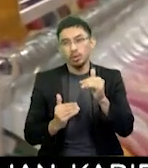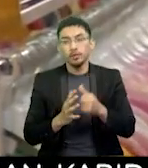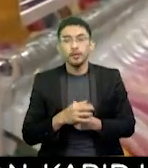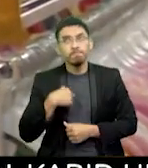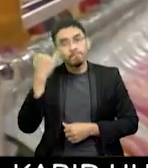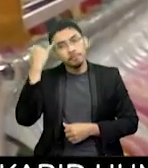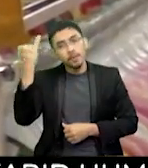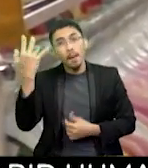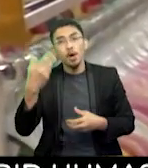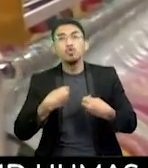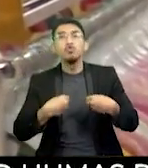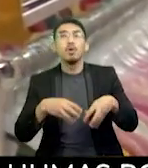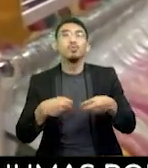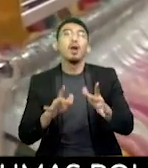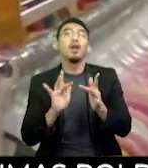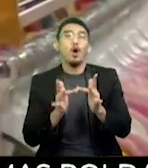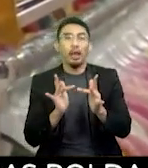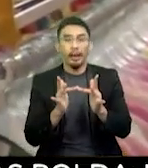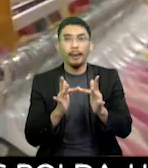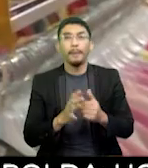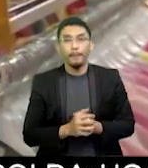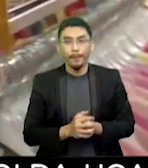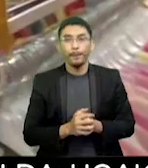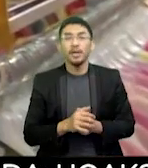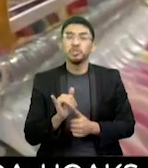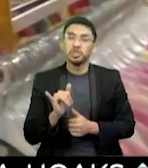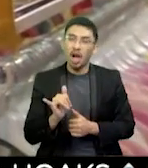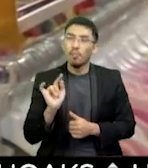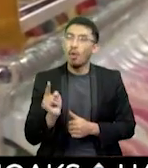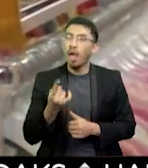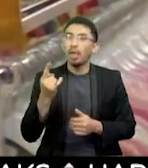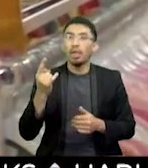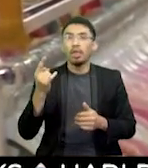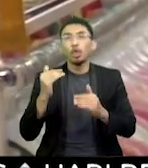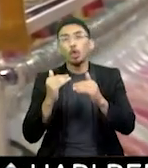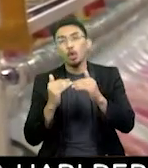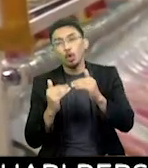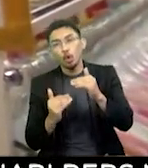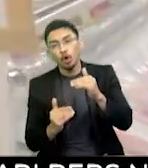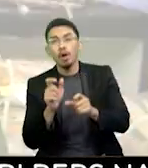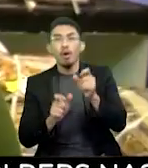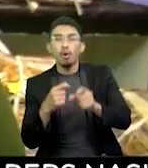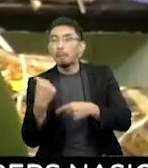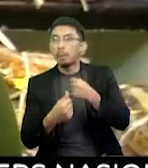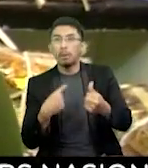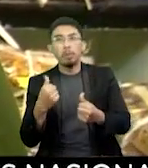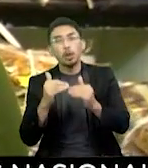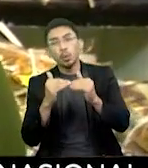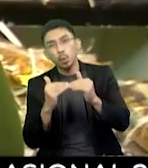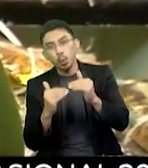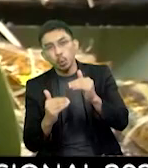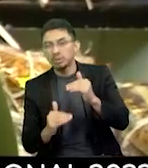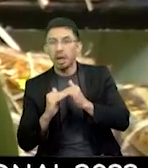Kalau dilihat, semakin sepi juga. Iya, belum stabil itu. Kendalanya Omikron